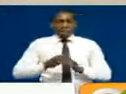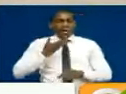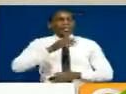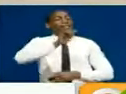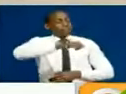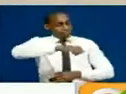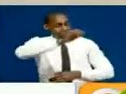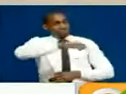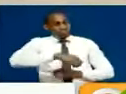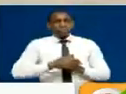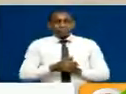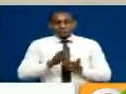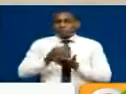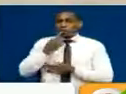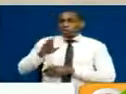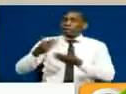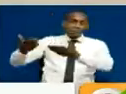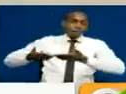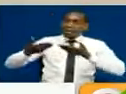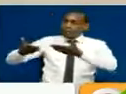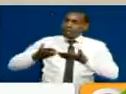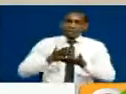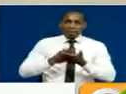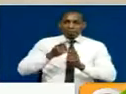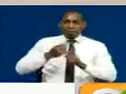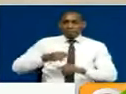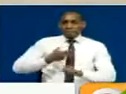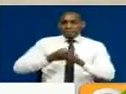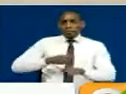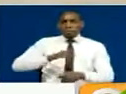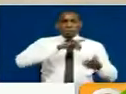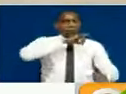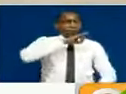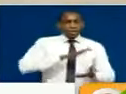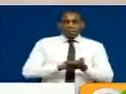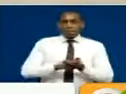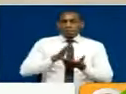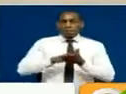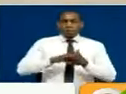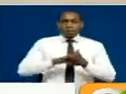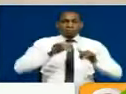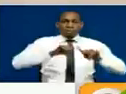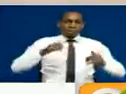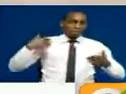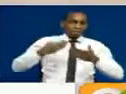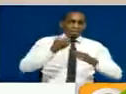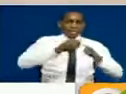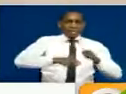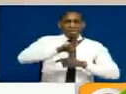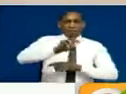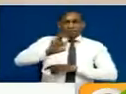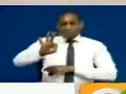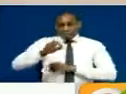akaitikia, "Eh." Akaambia, karibu sana. Mimi natoka Uganda. Nimekuwa hapa kitambo kidogo tokea mwaka